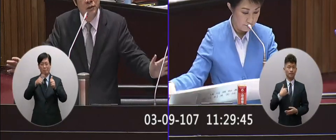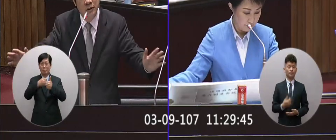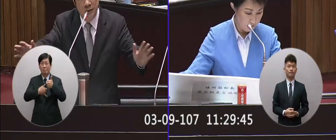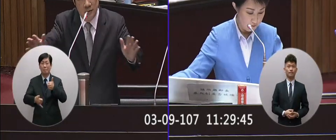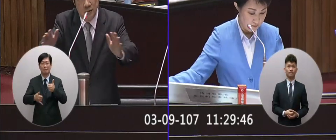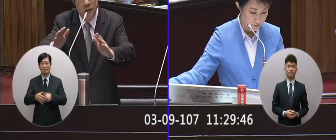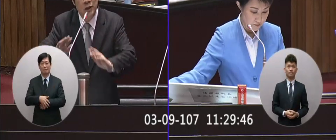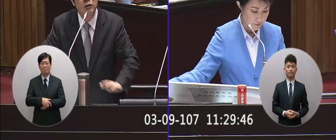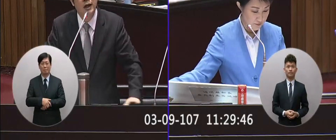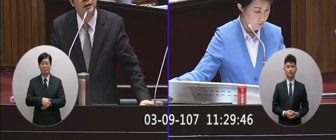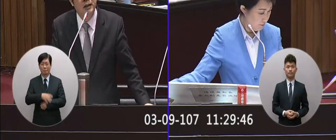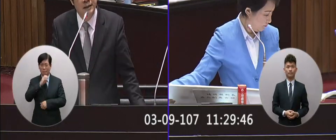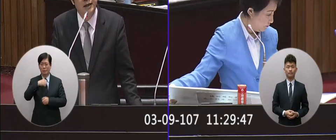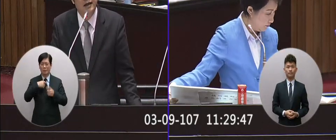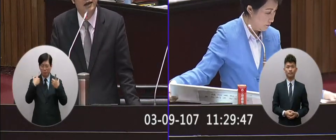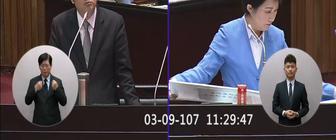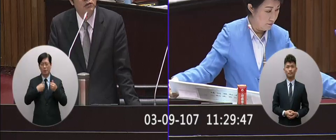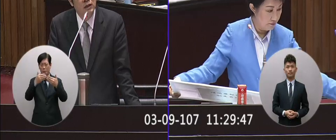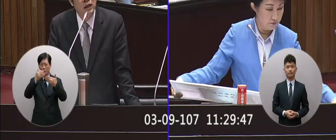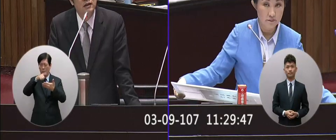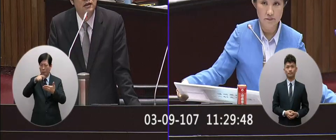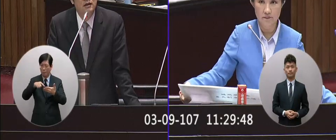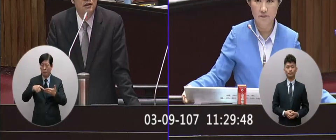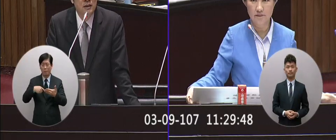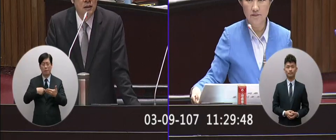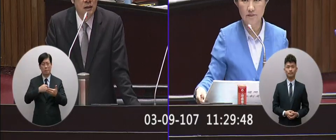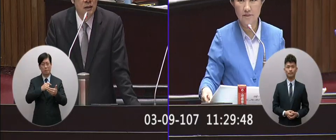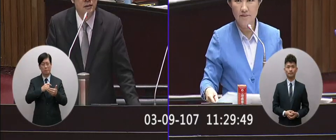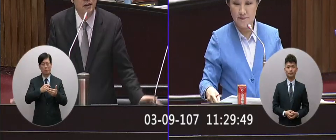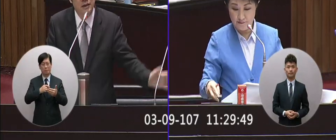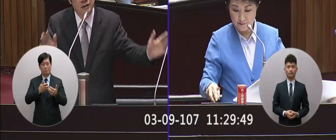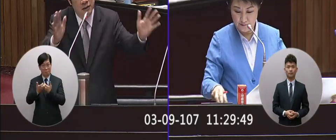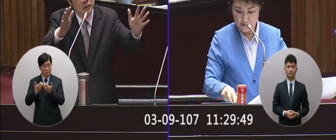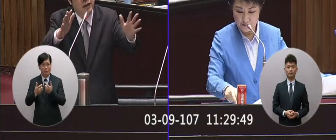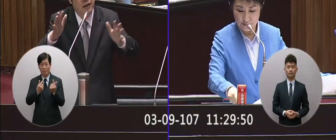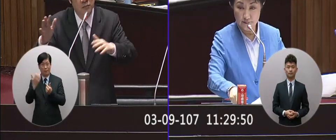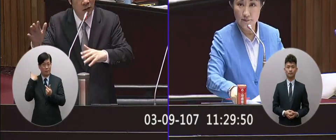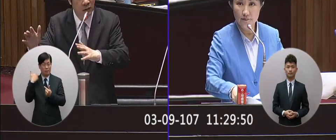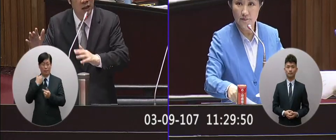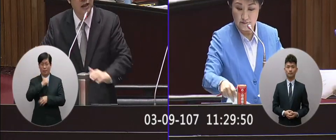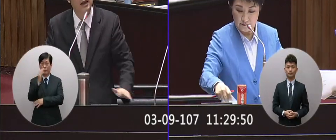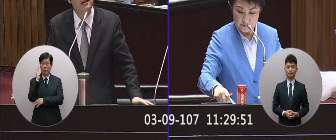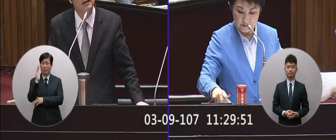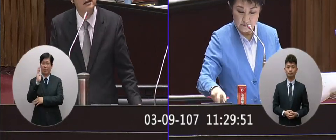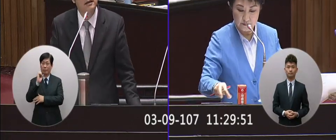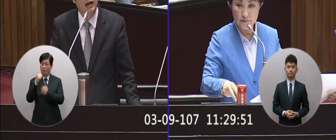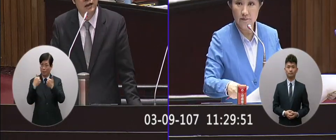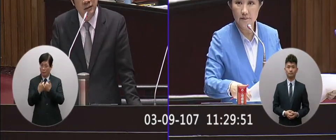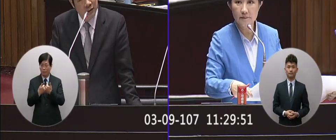说所有的资源都还在盘点、啊、包括这个之前的审议会，包括